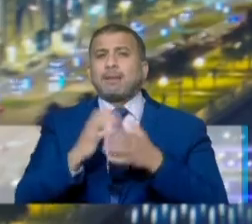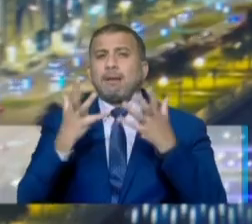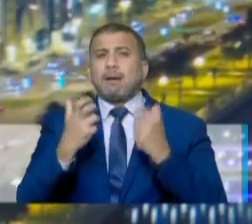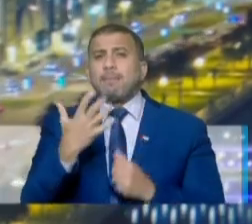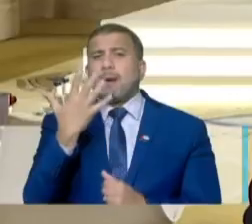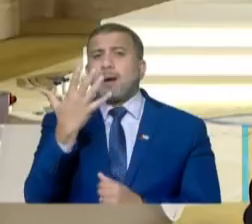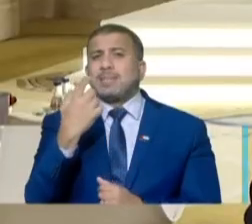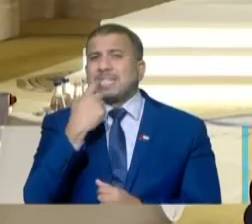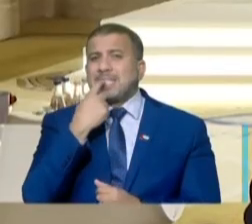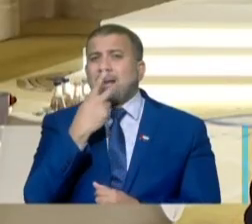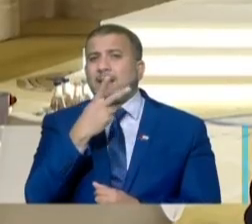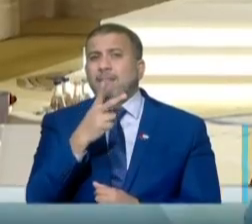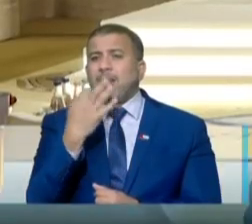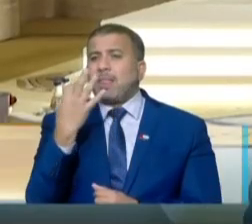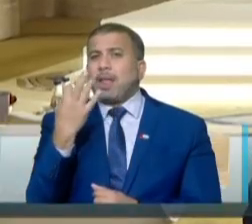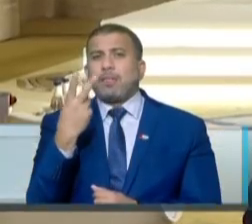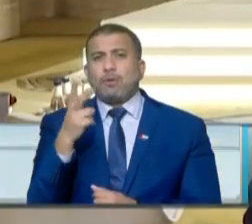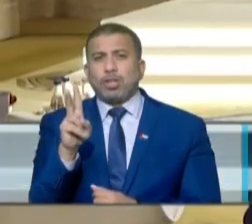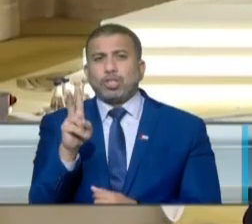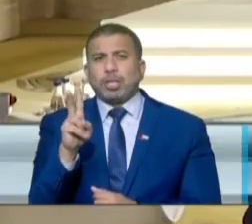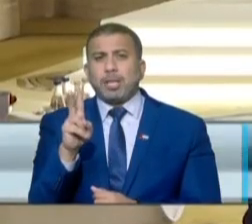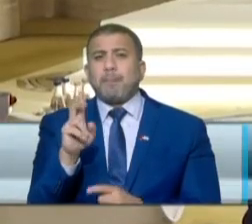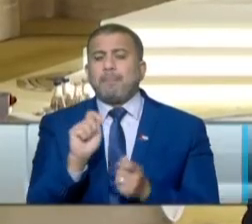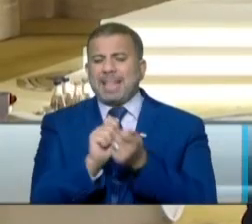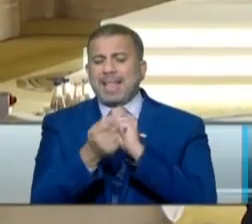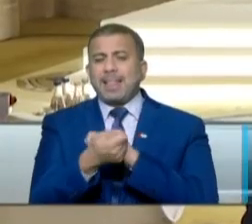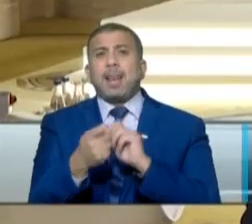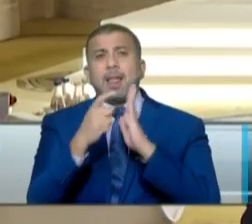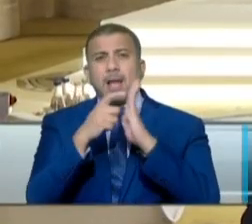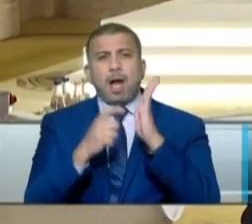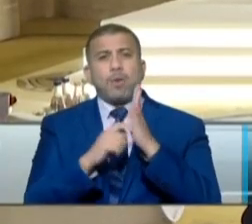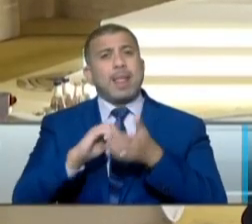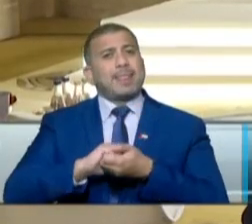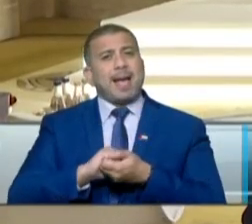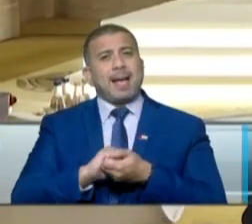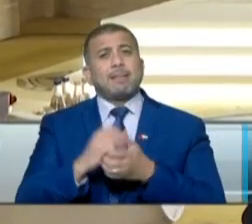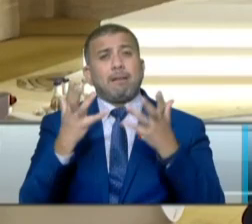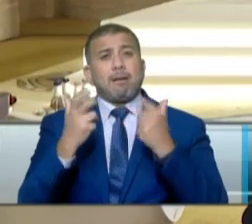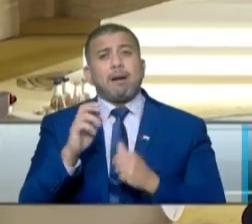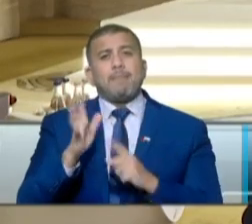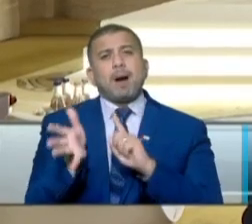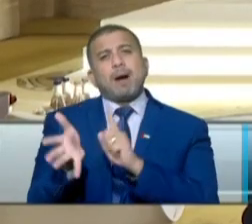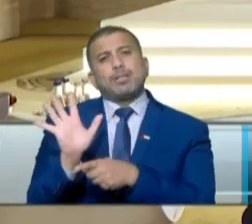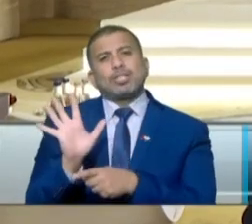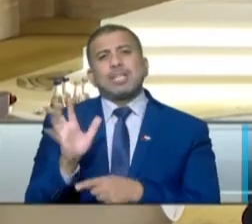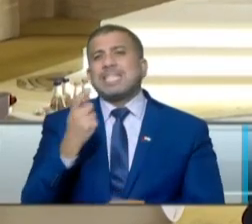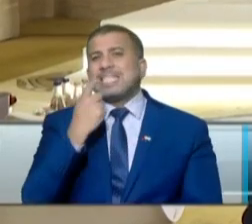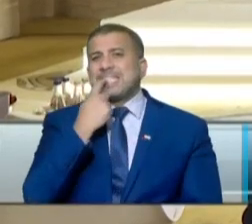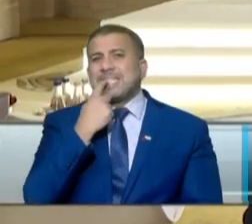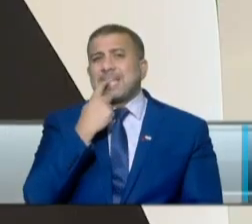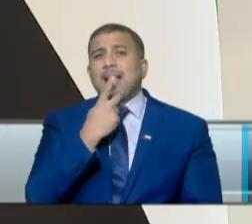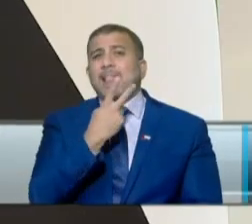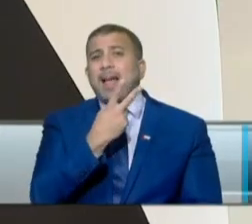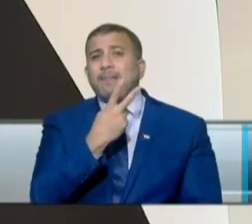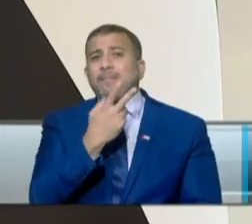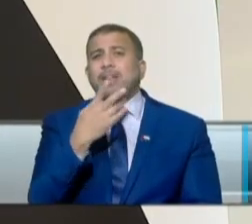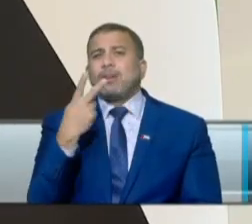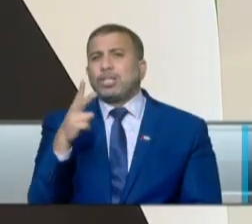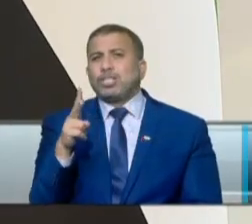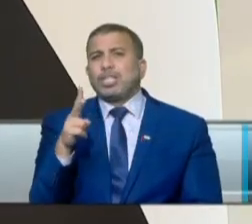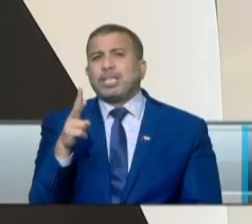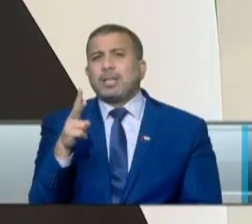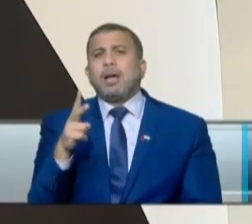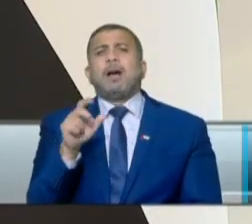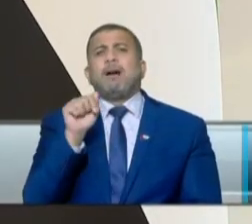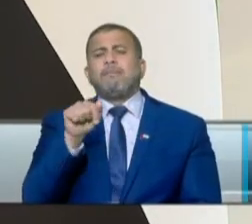رقم 5 لسنه 2023 بتعديل القانون الاتحادي رقم 15 لسنه